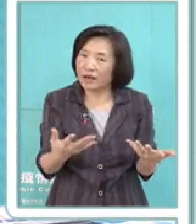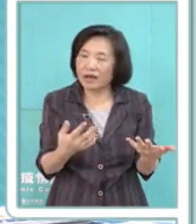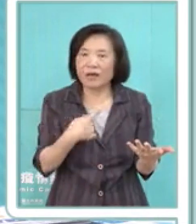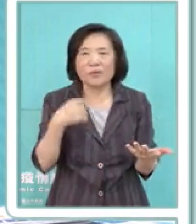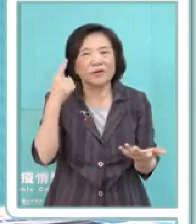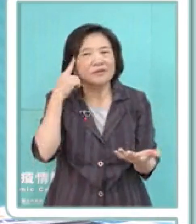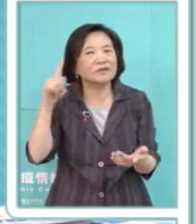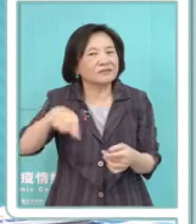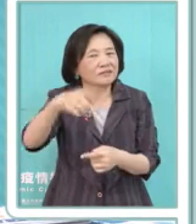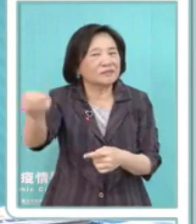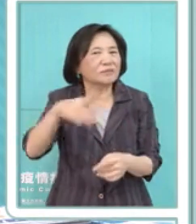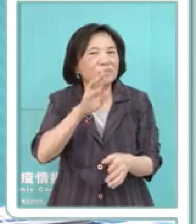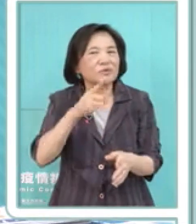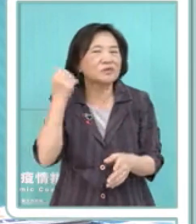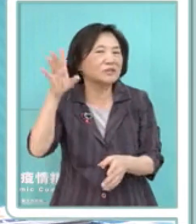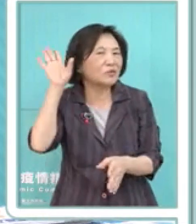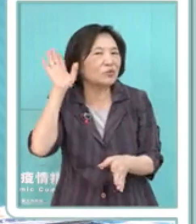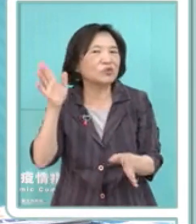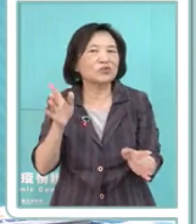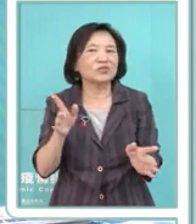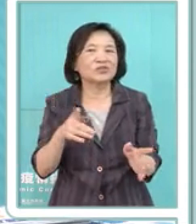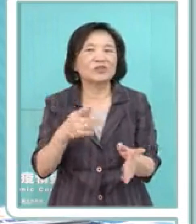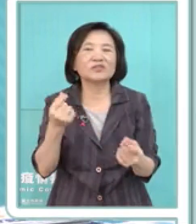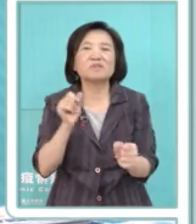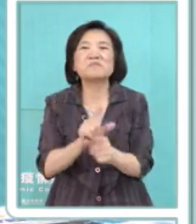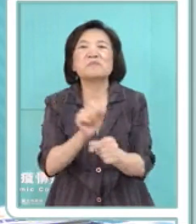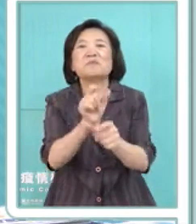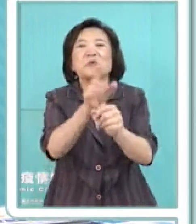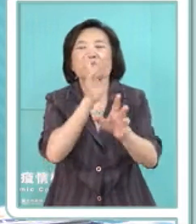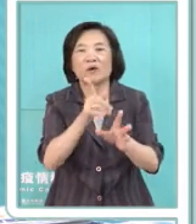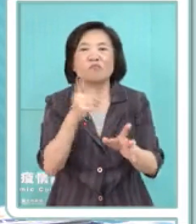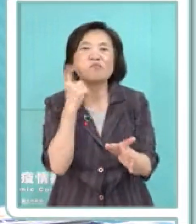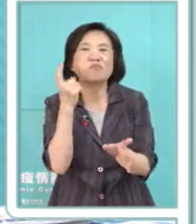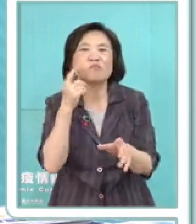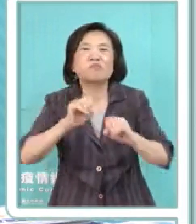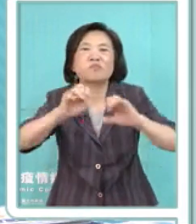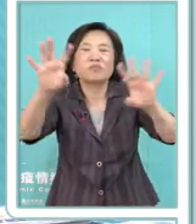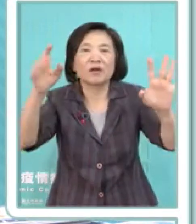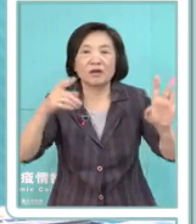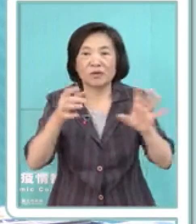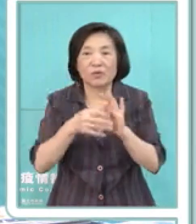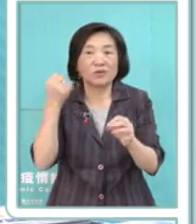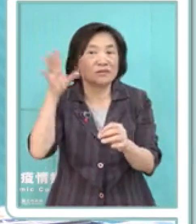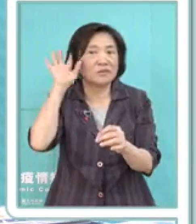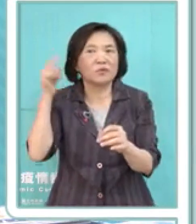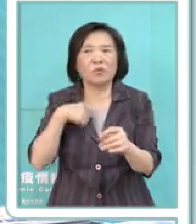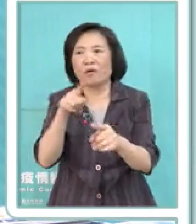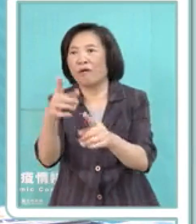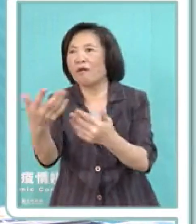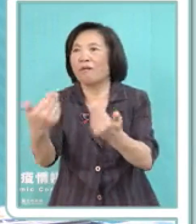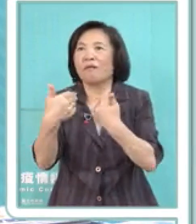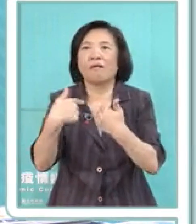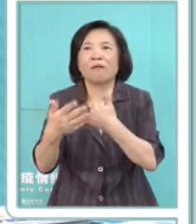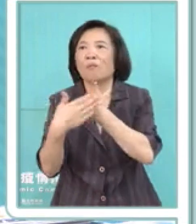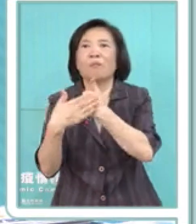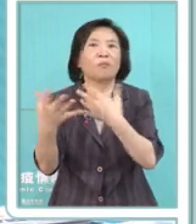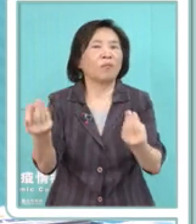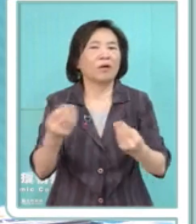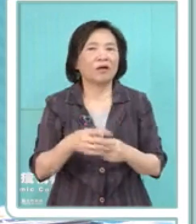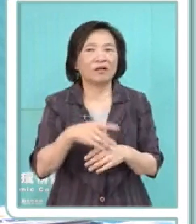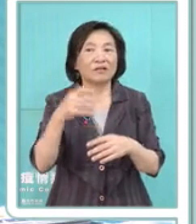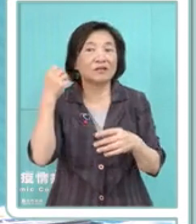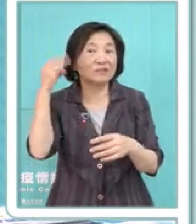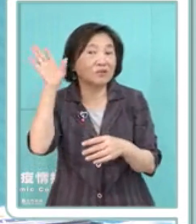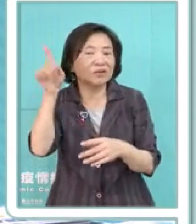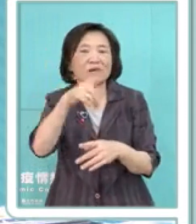一种新闻操作的认知作战。那我们也没有掌握媒体，你知道，所以在媒体上常常人家怎么抹